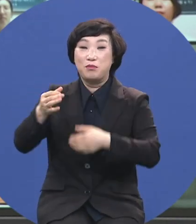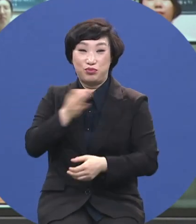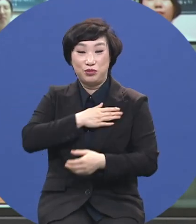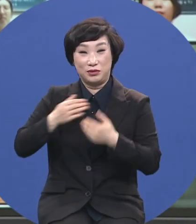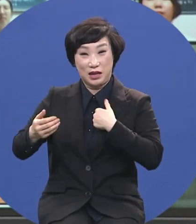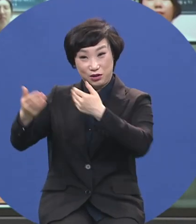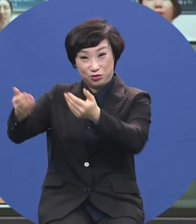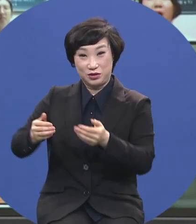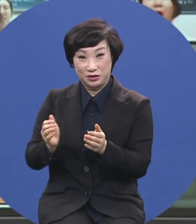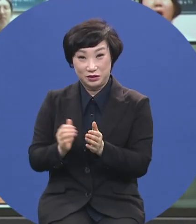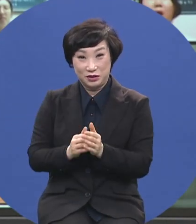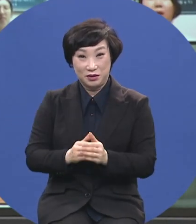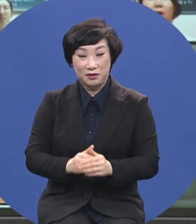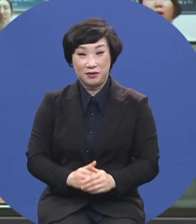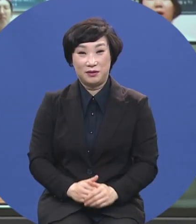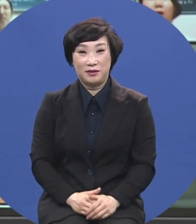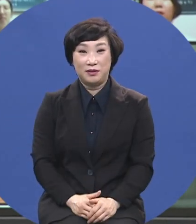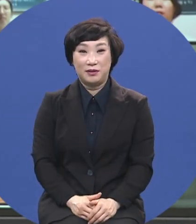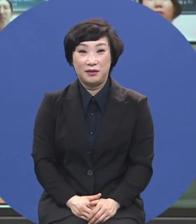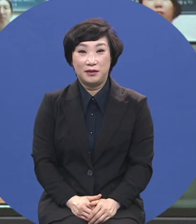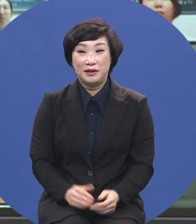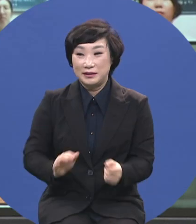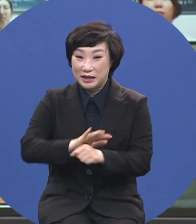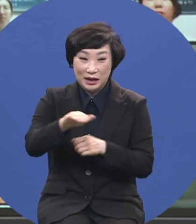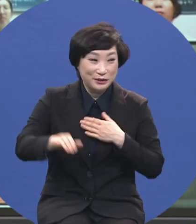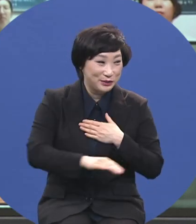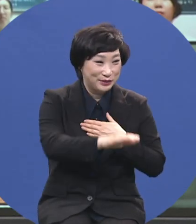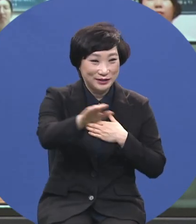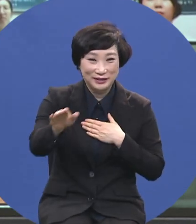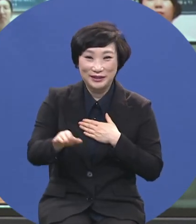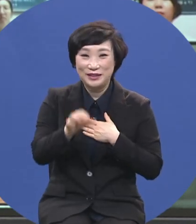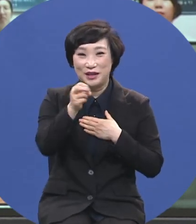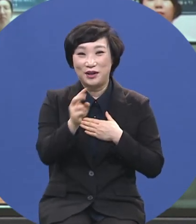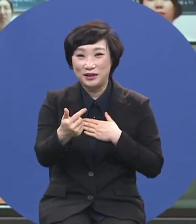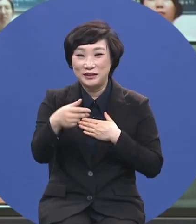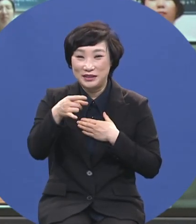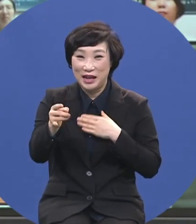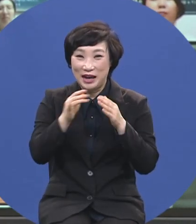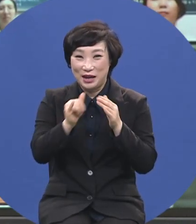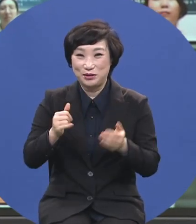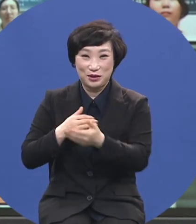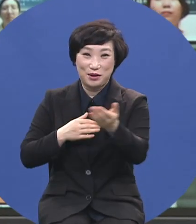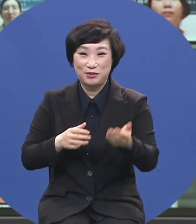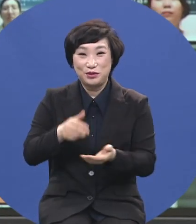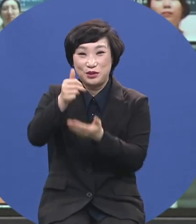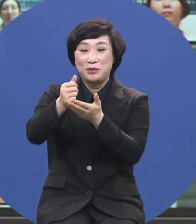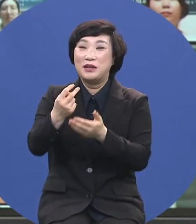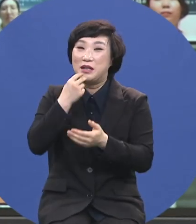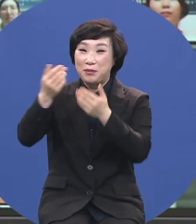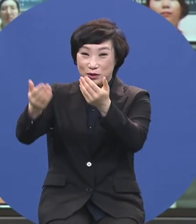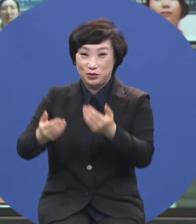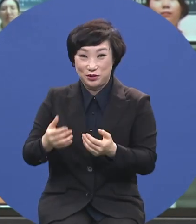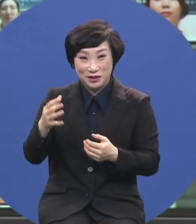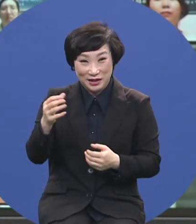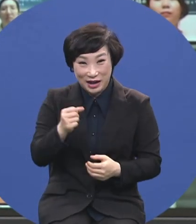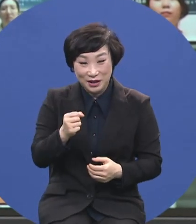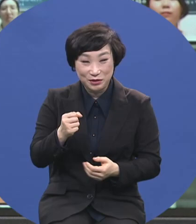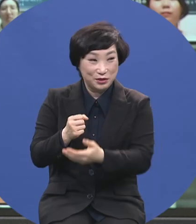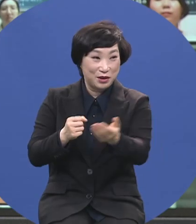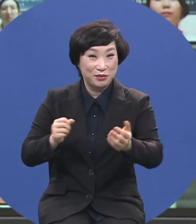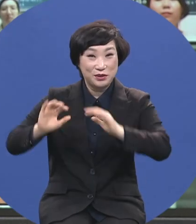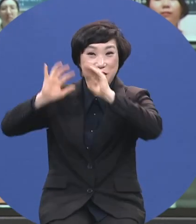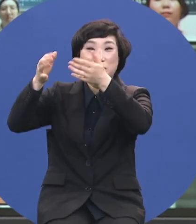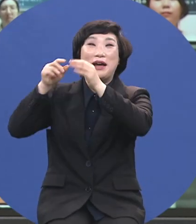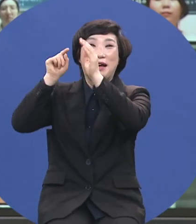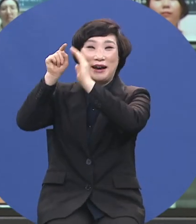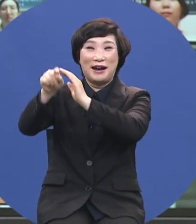부유를 주셨으니 사랑하는 연세가족이요, 우리 주가 주신 생명으로 저